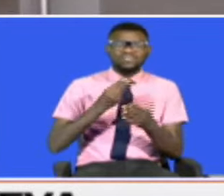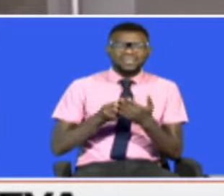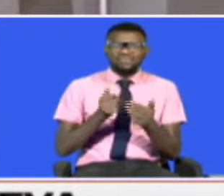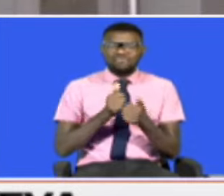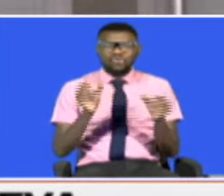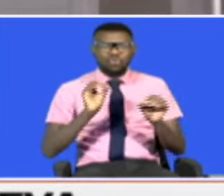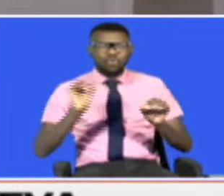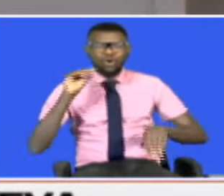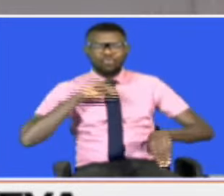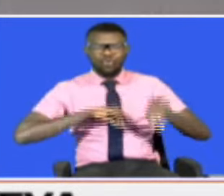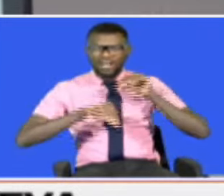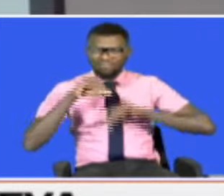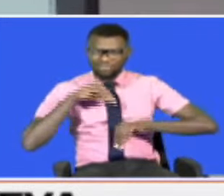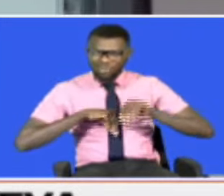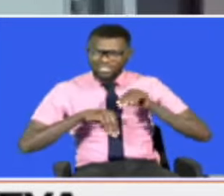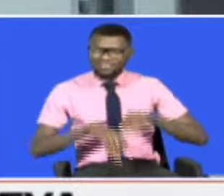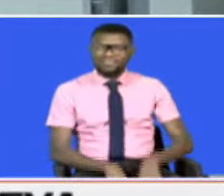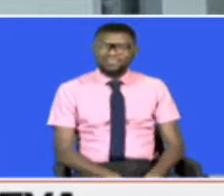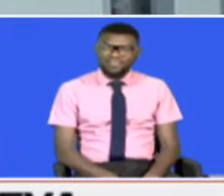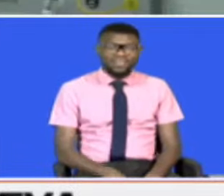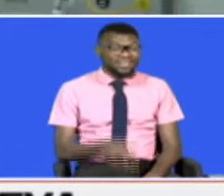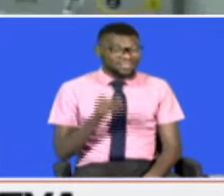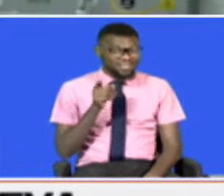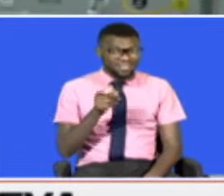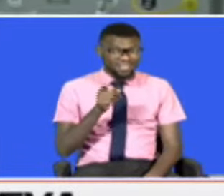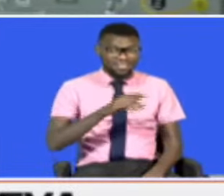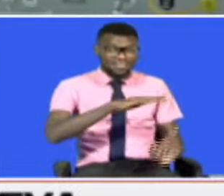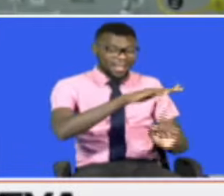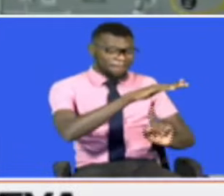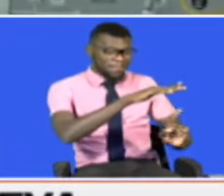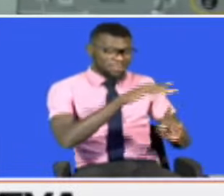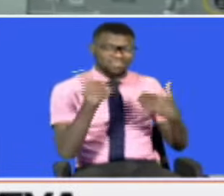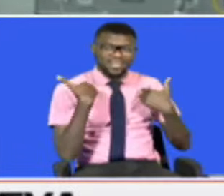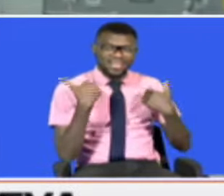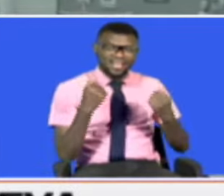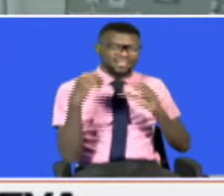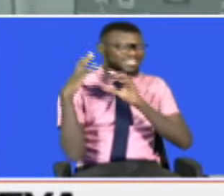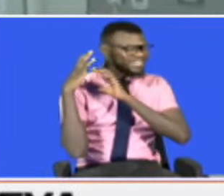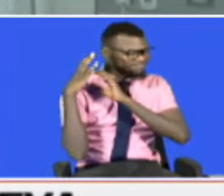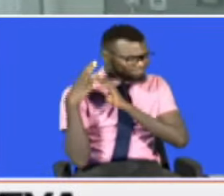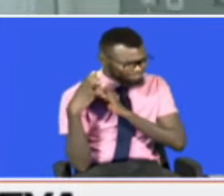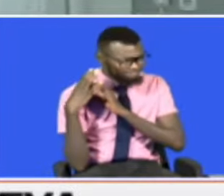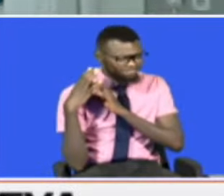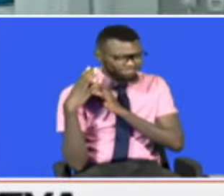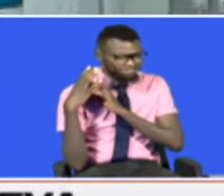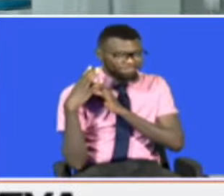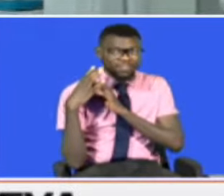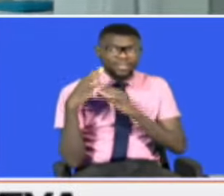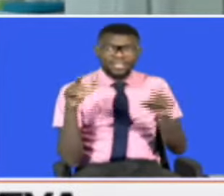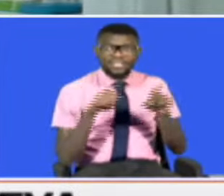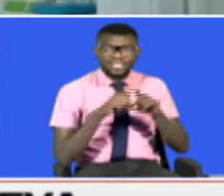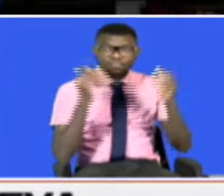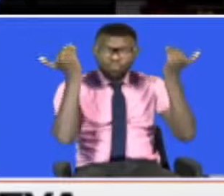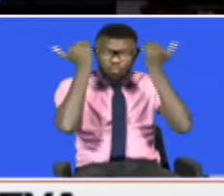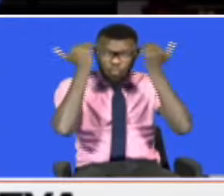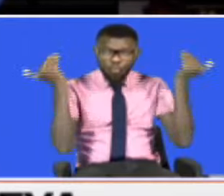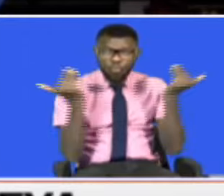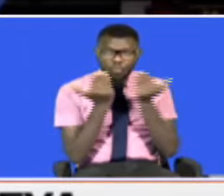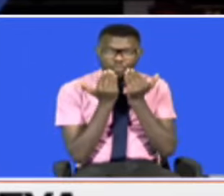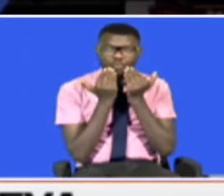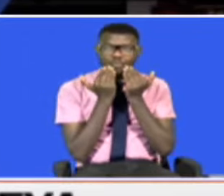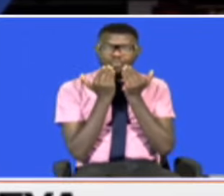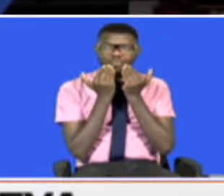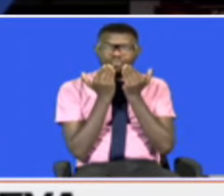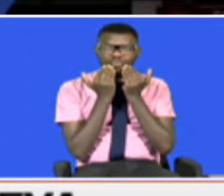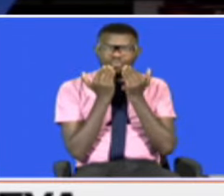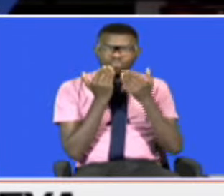majukumu yanayomsubiri Daktari Barasa sio mepesi, ikizingatiwa kwamba mahakama pia ilitupilia mbali utekelezwaji wa mfumo